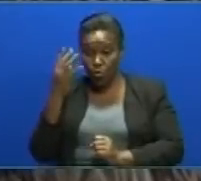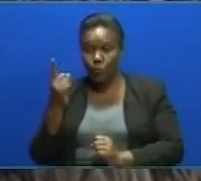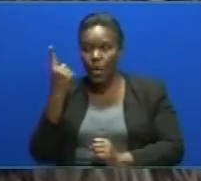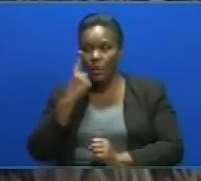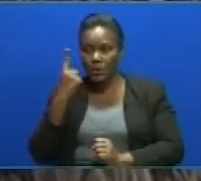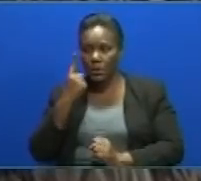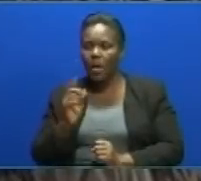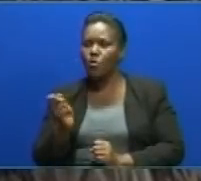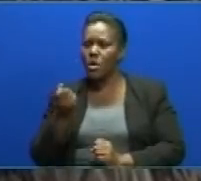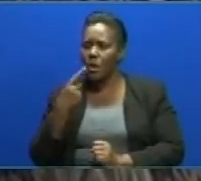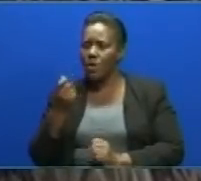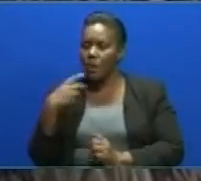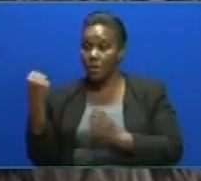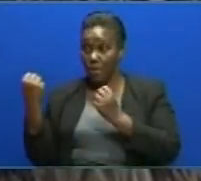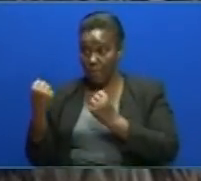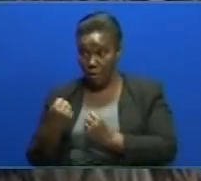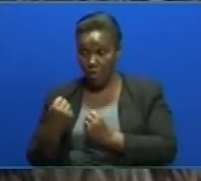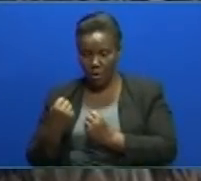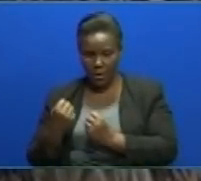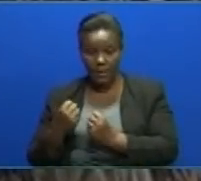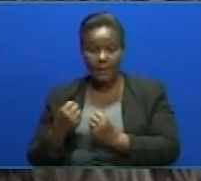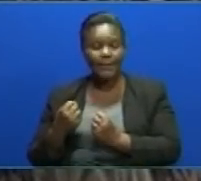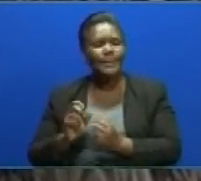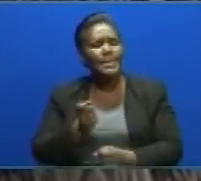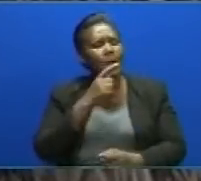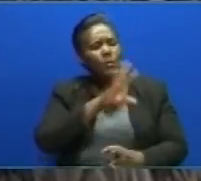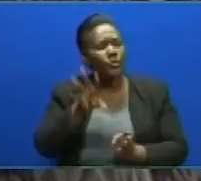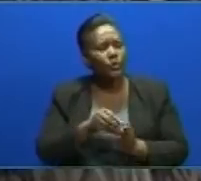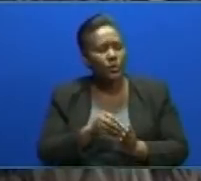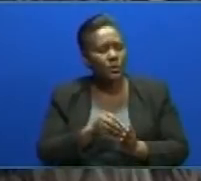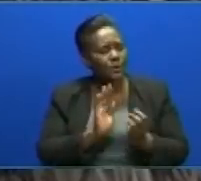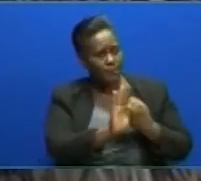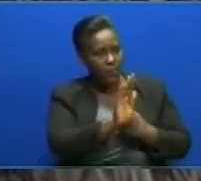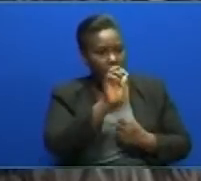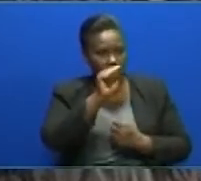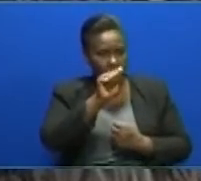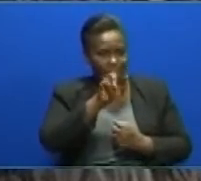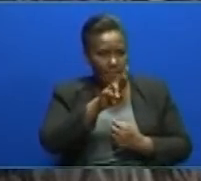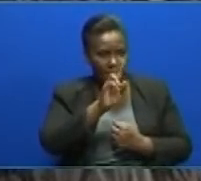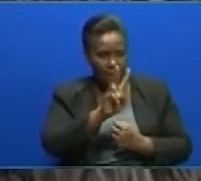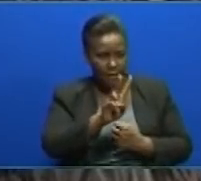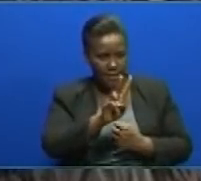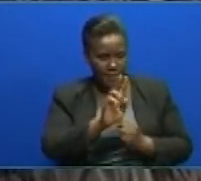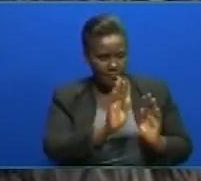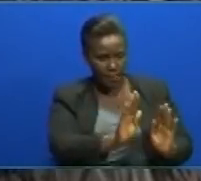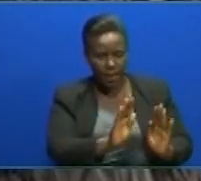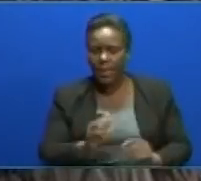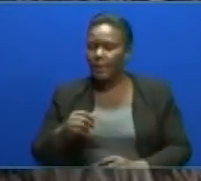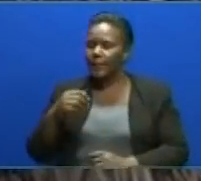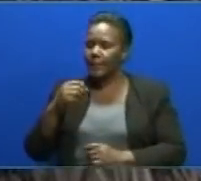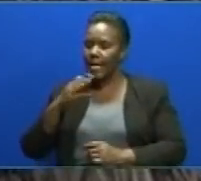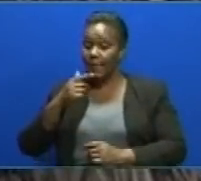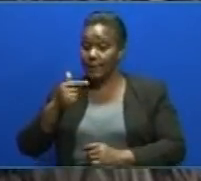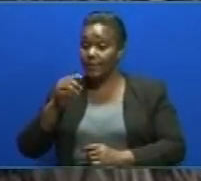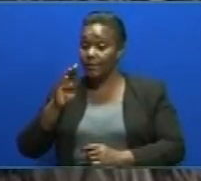nikapona. Baada ya kupona nisimamishwa dawa zote. ARV nisimamishwa, za TB nikasimamishwa.